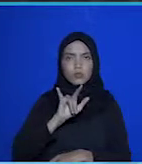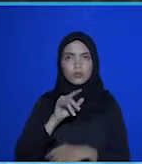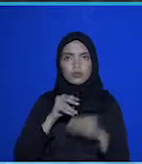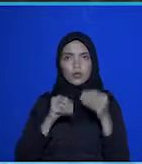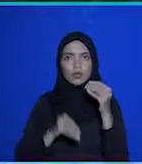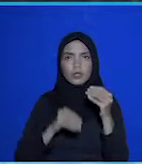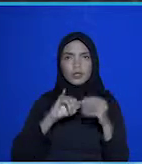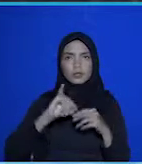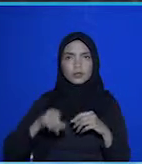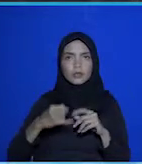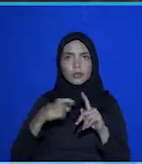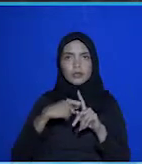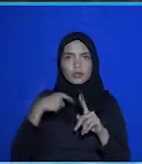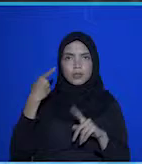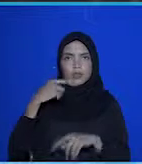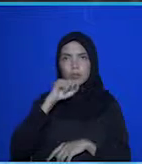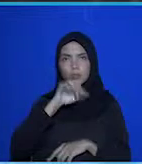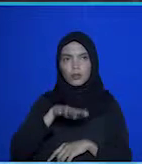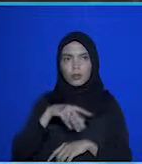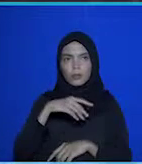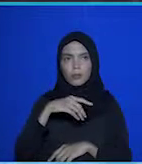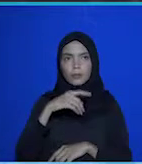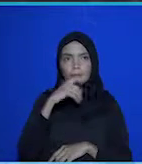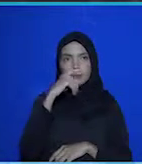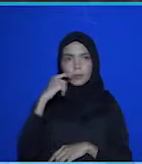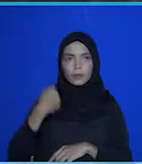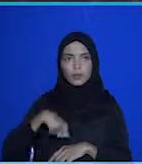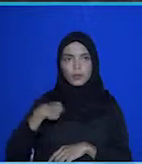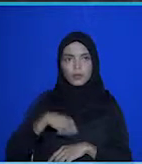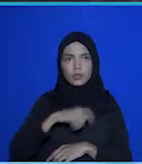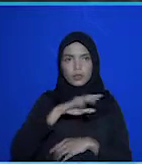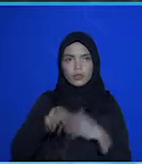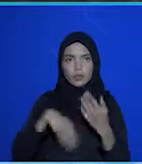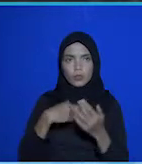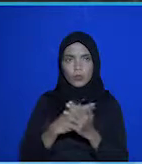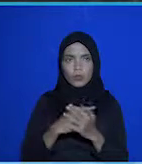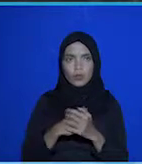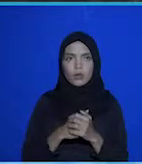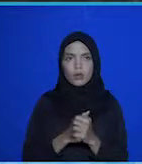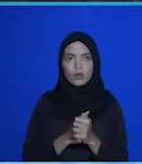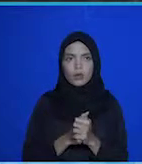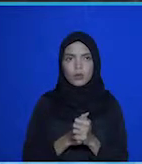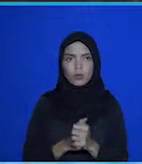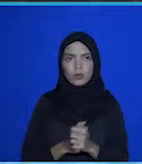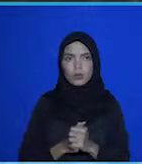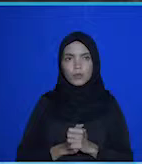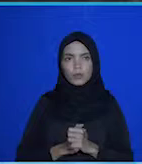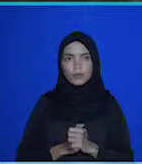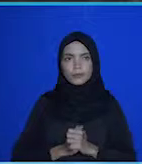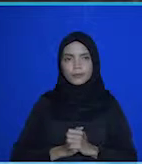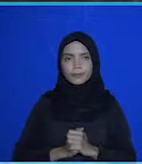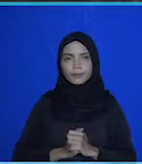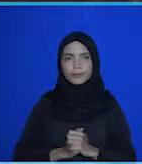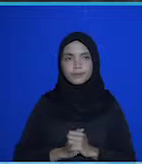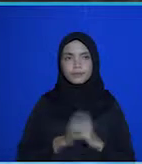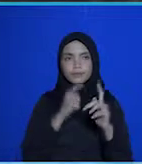kepada kami semua, para menteri dan seluruh jajarannya, tentu kepada kita semua, supaya terus